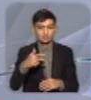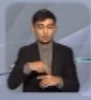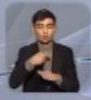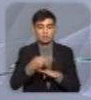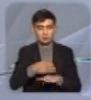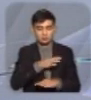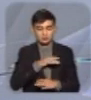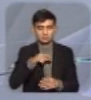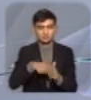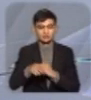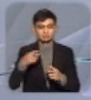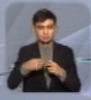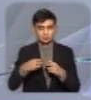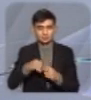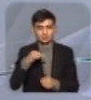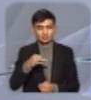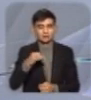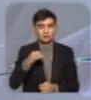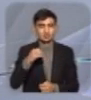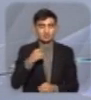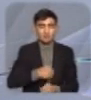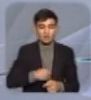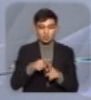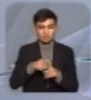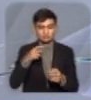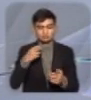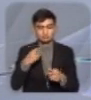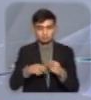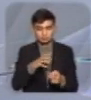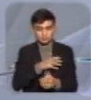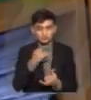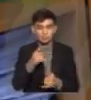ушибы и тупую травму живота. Сейчас он проходит лечение в областной больнице.